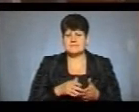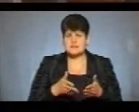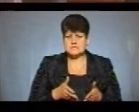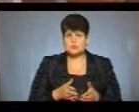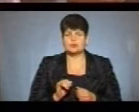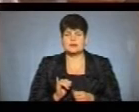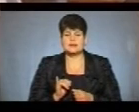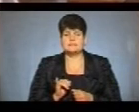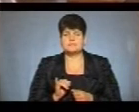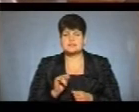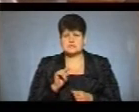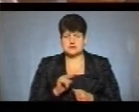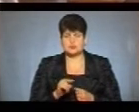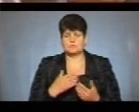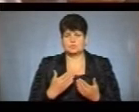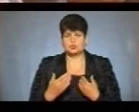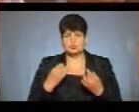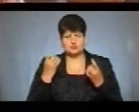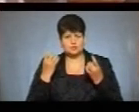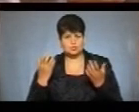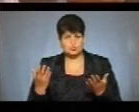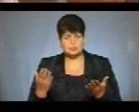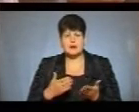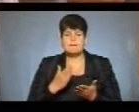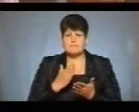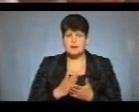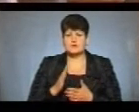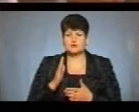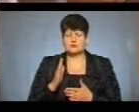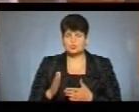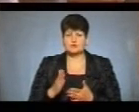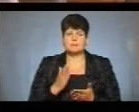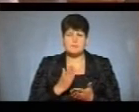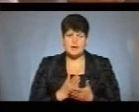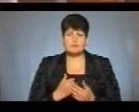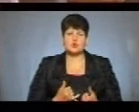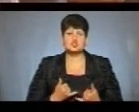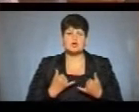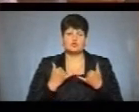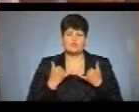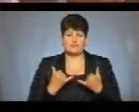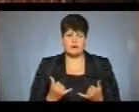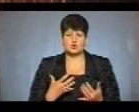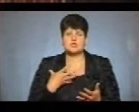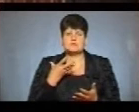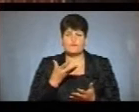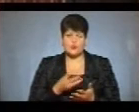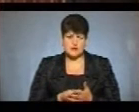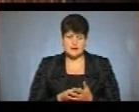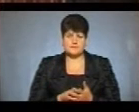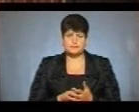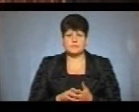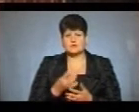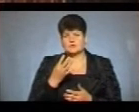той підхід до культури. Має бути, ми маємо шанувати, власне, своє. 4 місяці тому